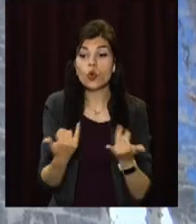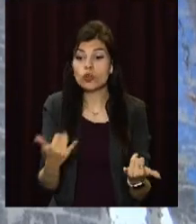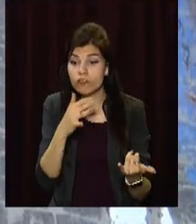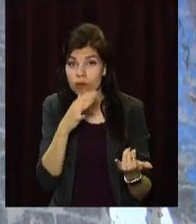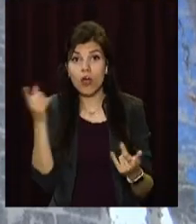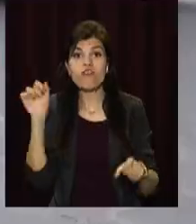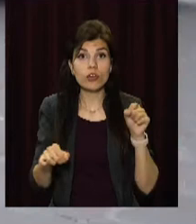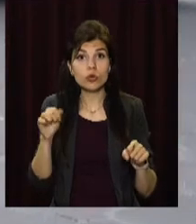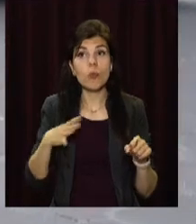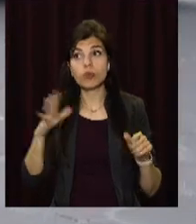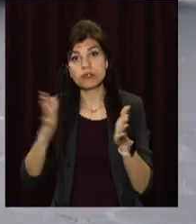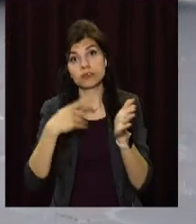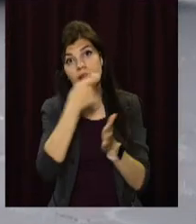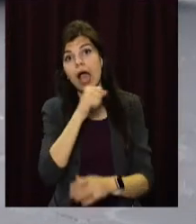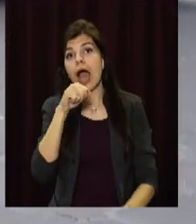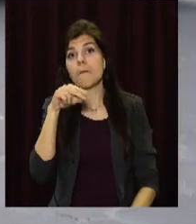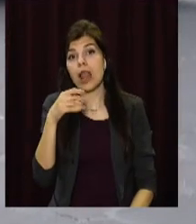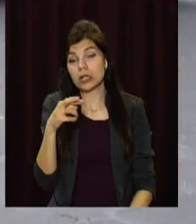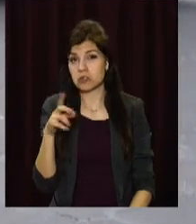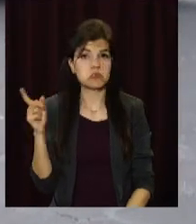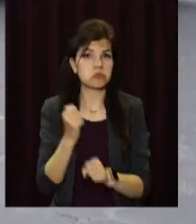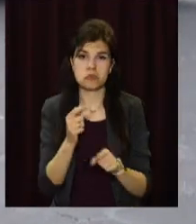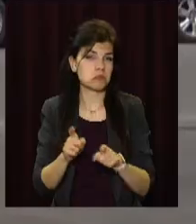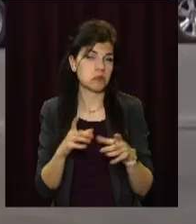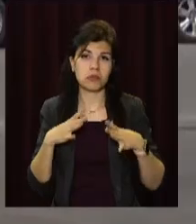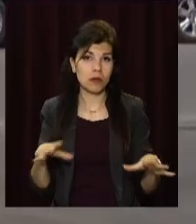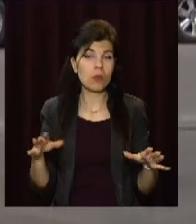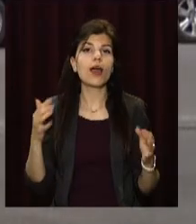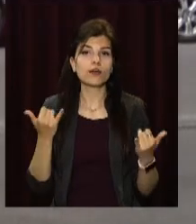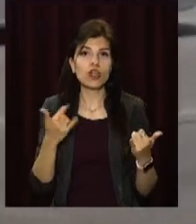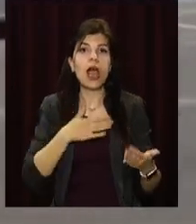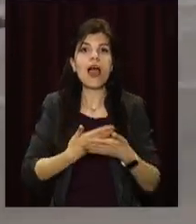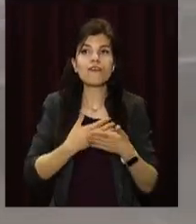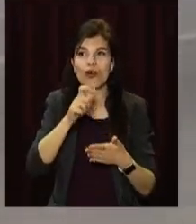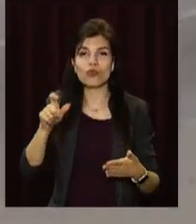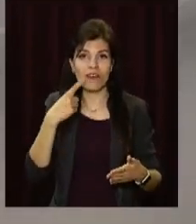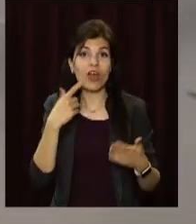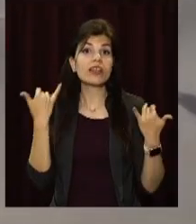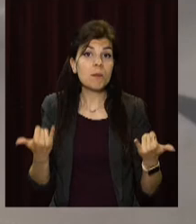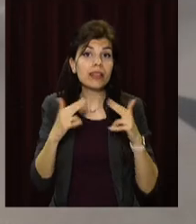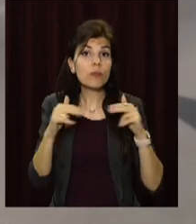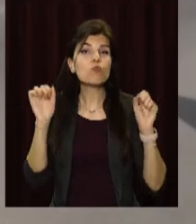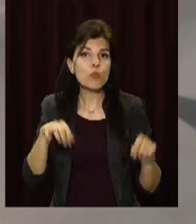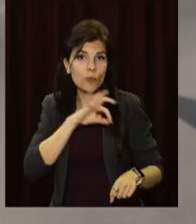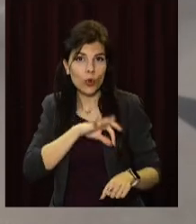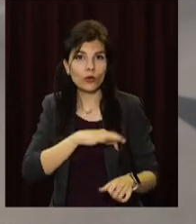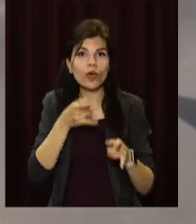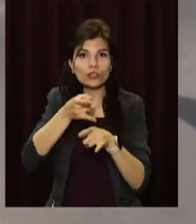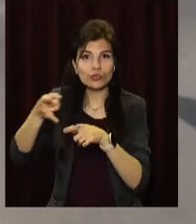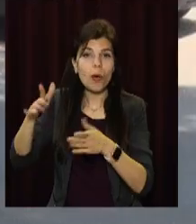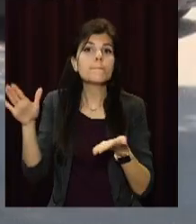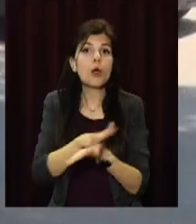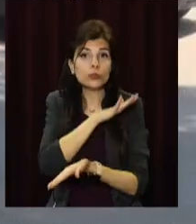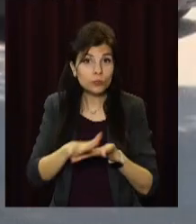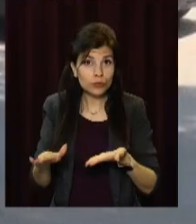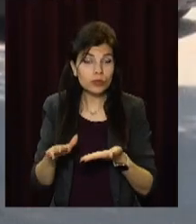мали можливість подати апеляцію, втім цього не зробили. Тож, доповнюють активісти, тепер дніпряни можуть користуватися стоянкою